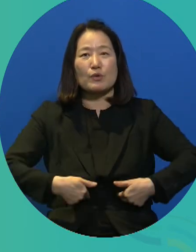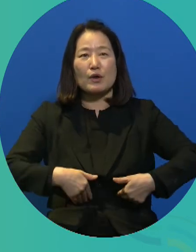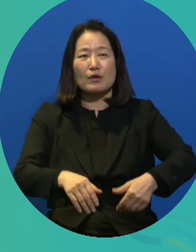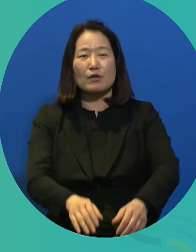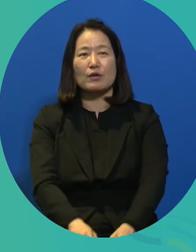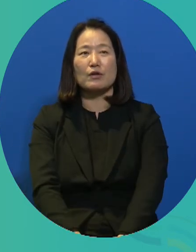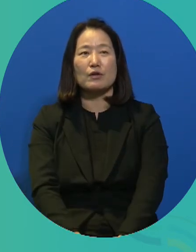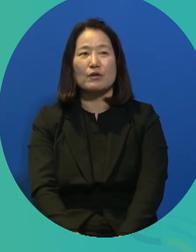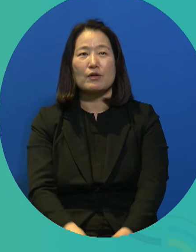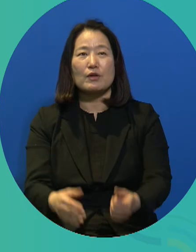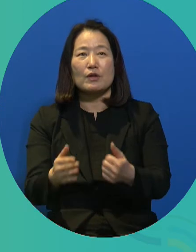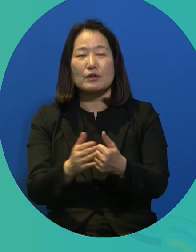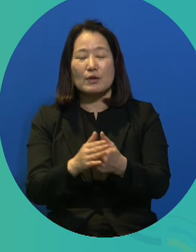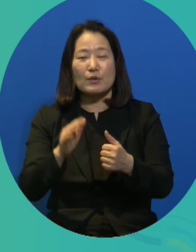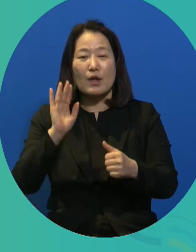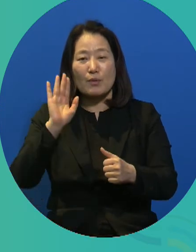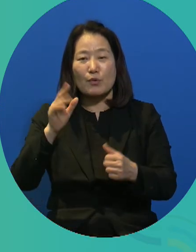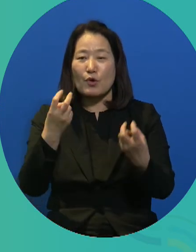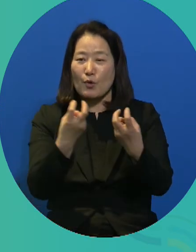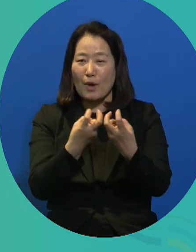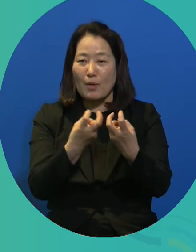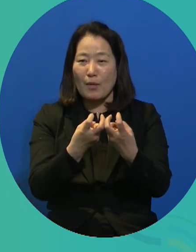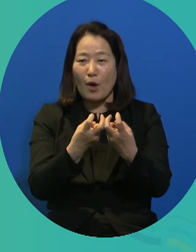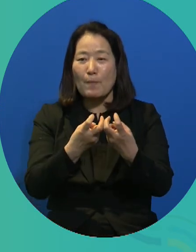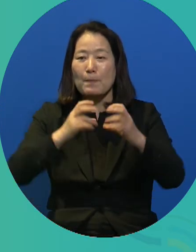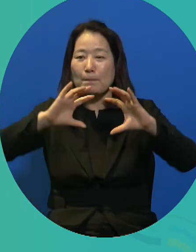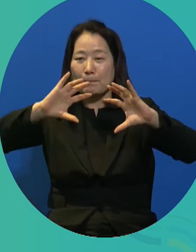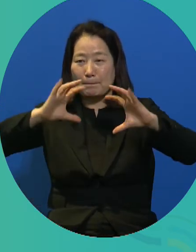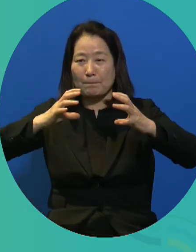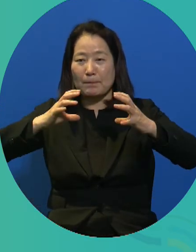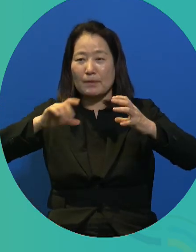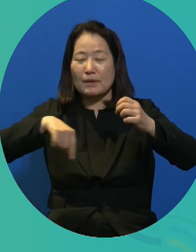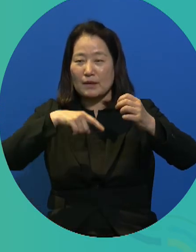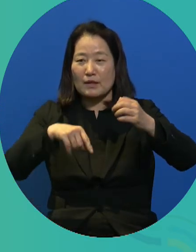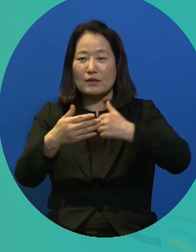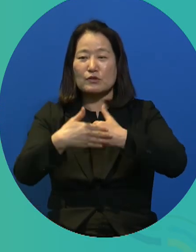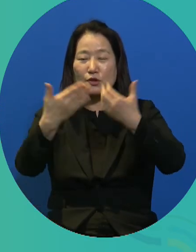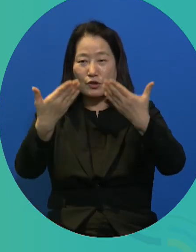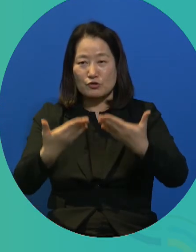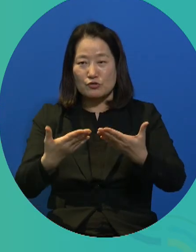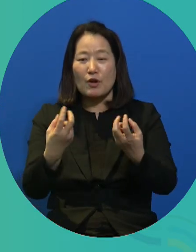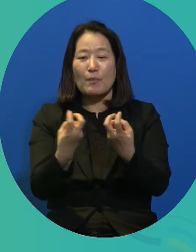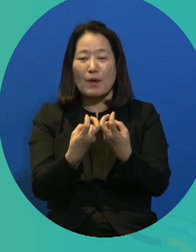이 방안과 방안 반드시 필요하다고 보여집니다.